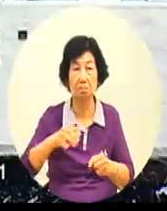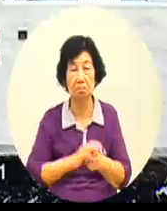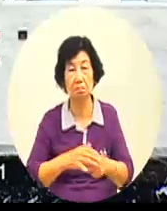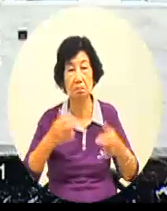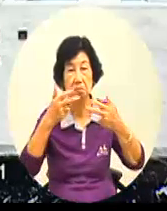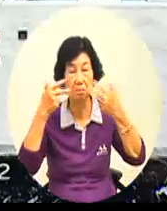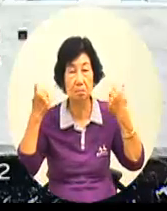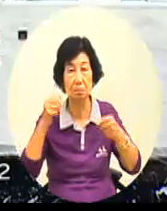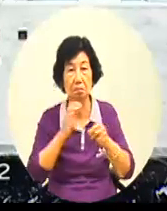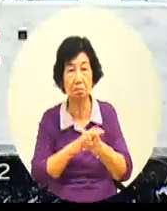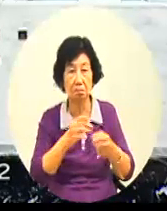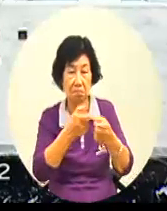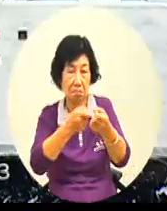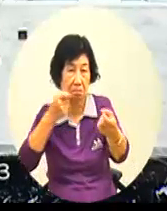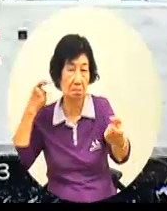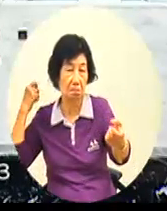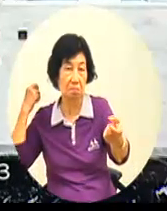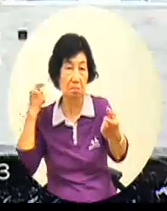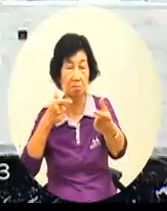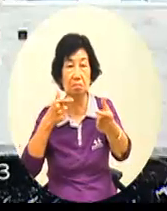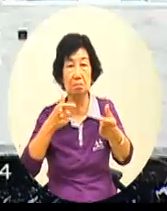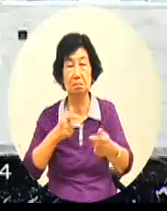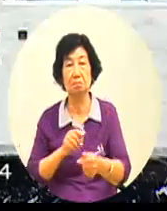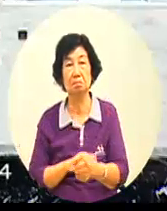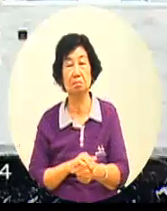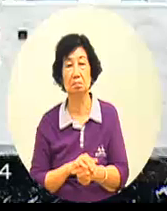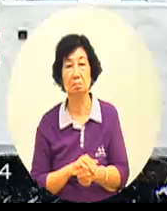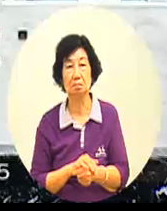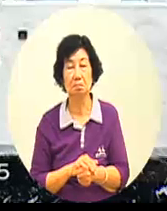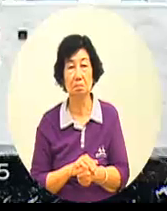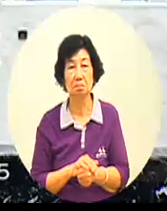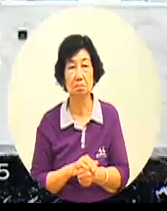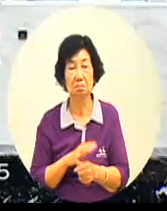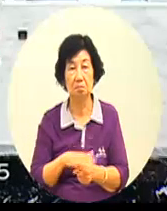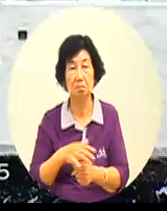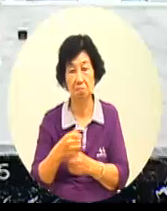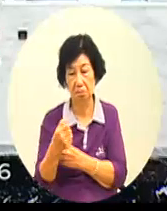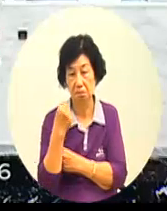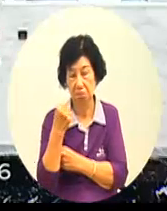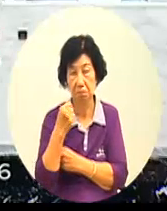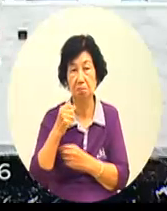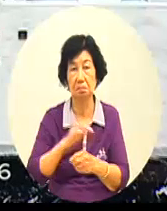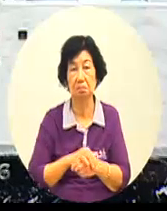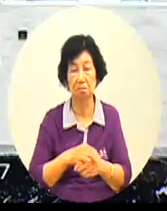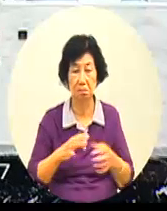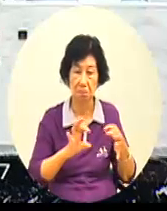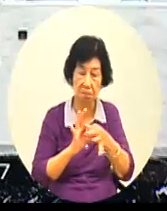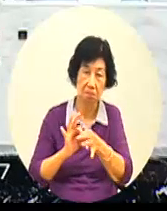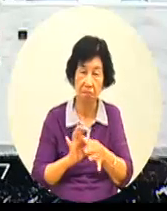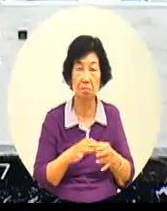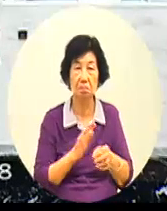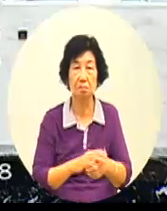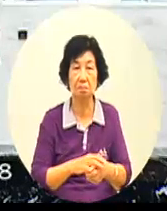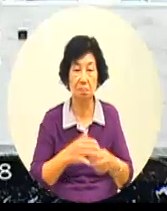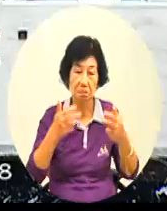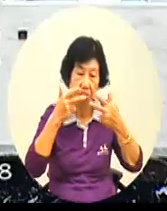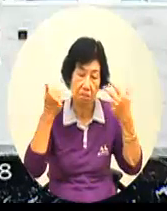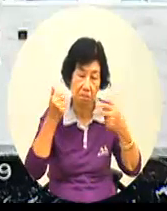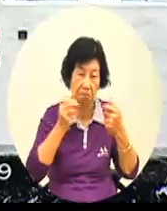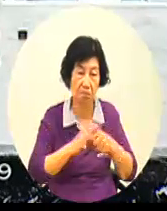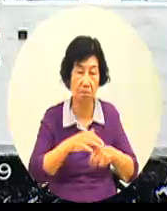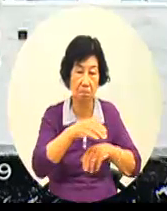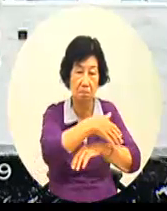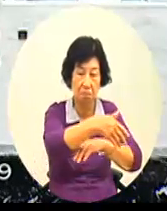欢射箭的这个运动这个部分呢，能够认真的关心我们原乡真正的需求，在都会区他